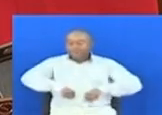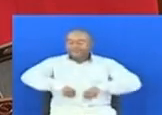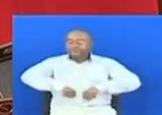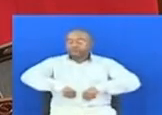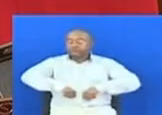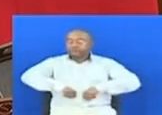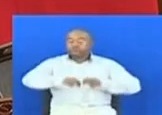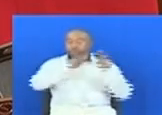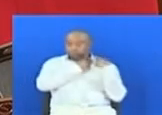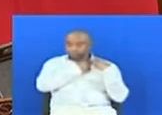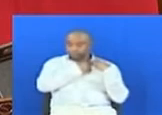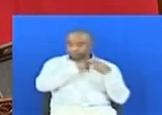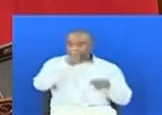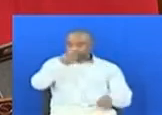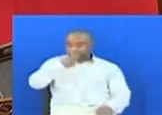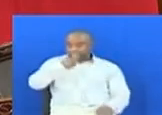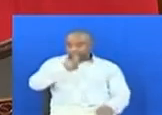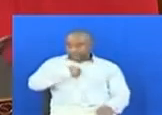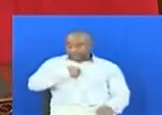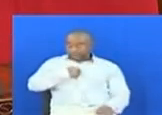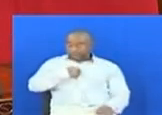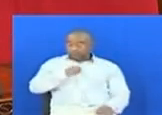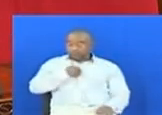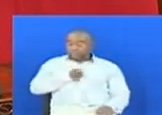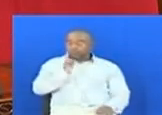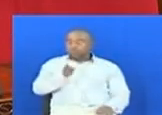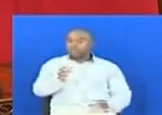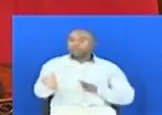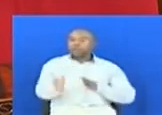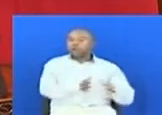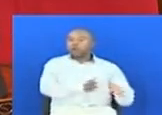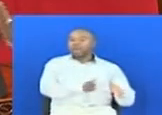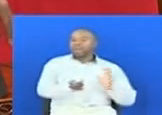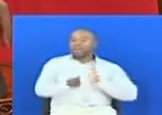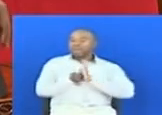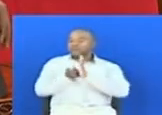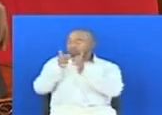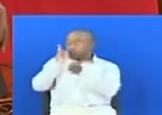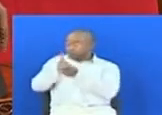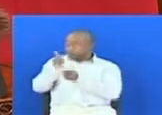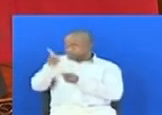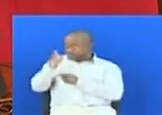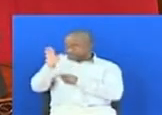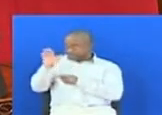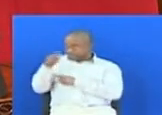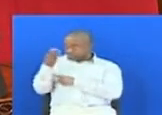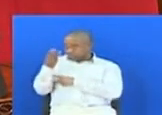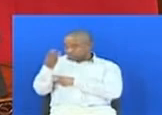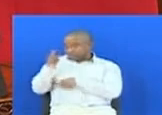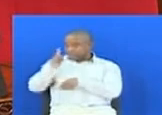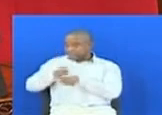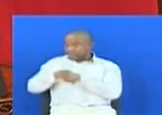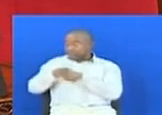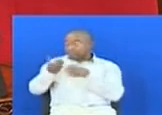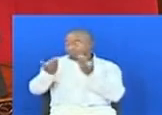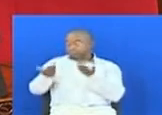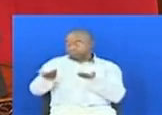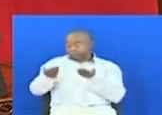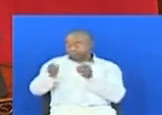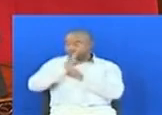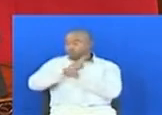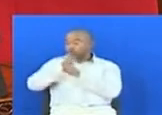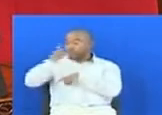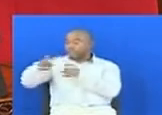Nikupongeze Spika, mimi nilikuwa na mpango kwamba kama nisingekuona kwenye hicho kiti baada ya siku tatu wakati corona inaendelea, mimi